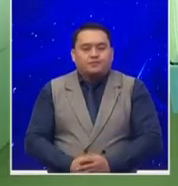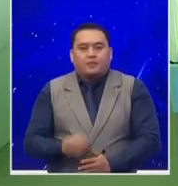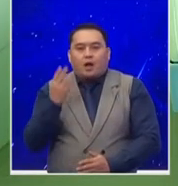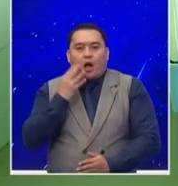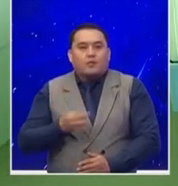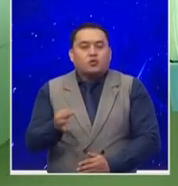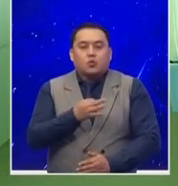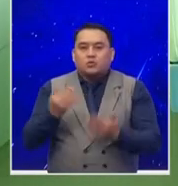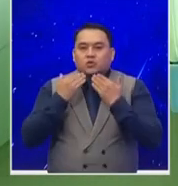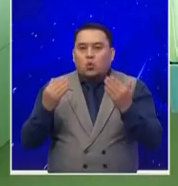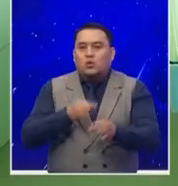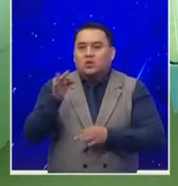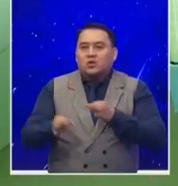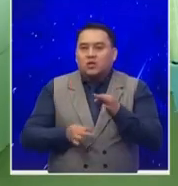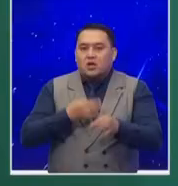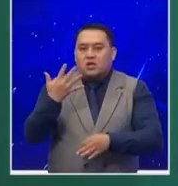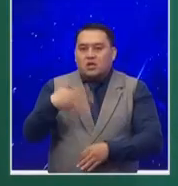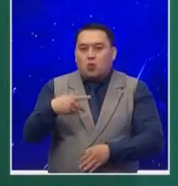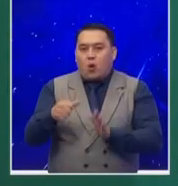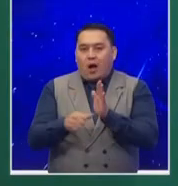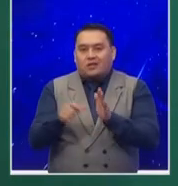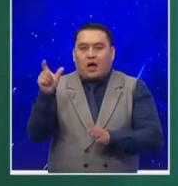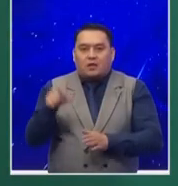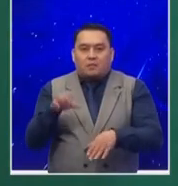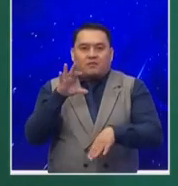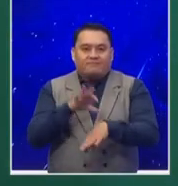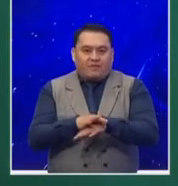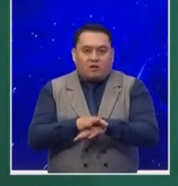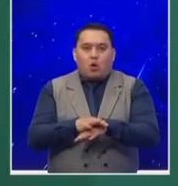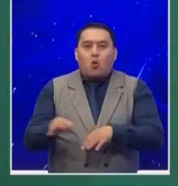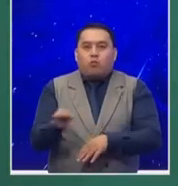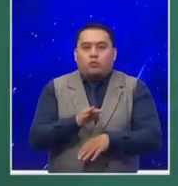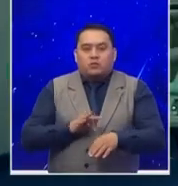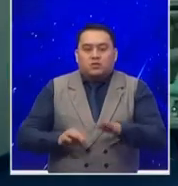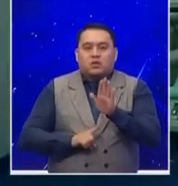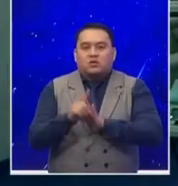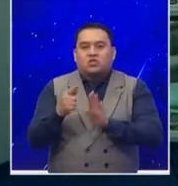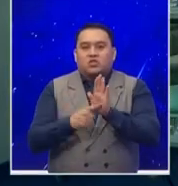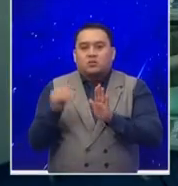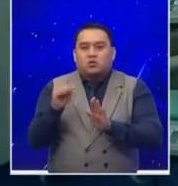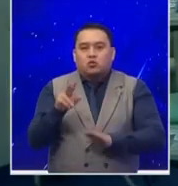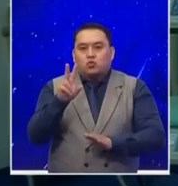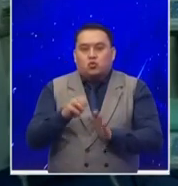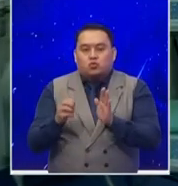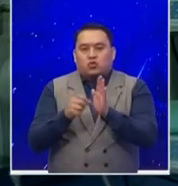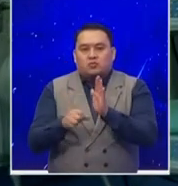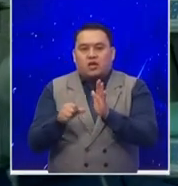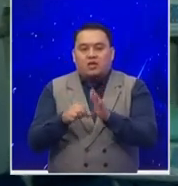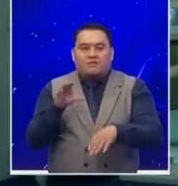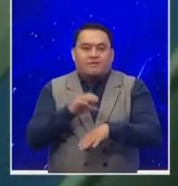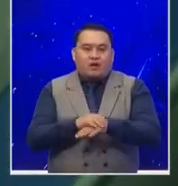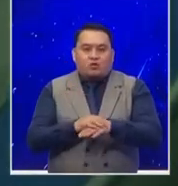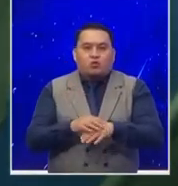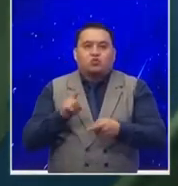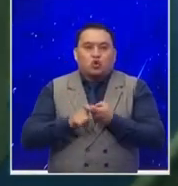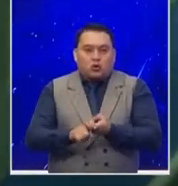Алматы облысында соңғы тәулікте коронавирус 56 адамнан анықталды. Жалпы облыста бас аяғы 7476 адам тәж вирусын